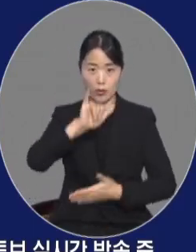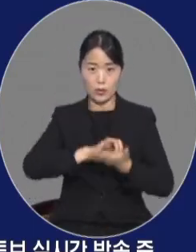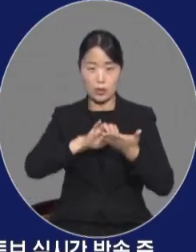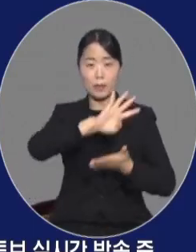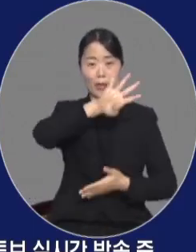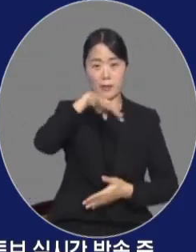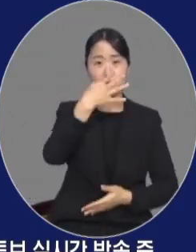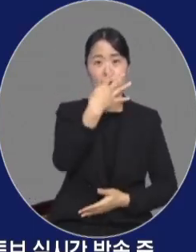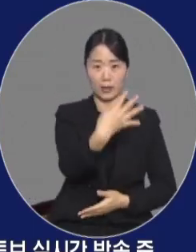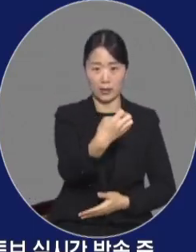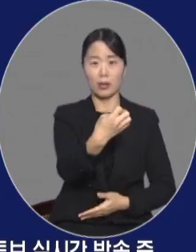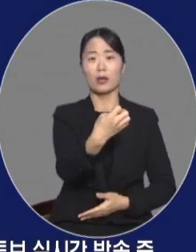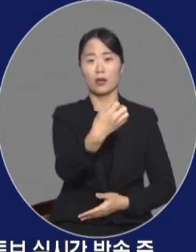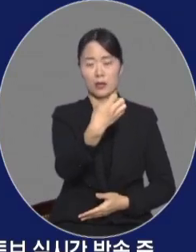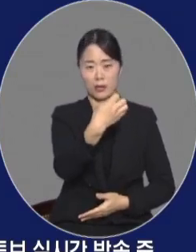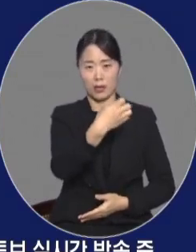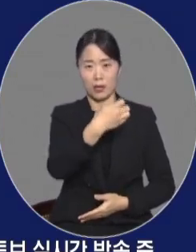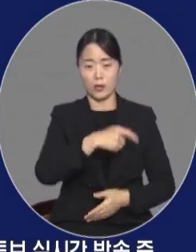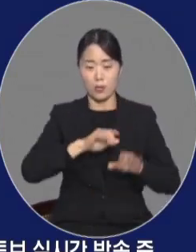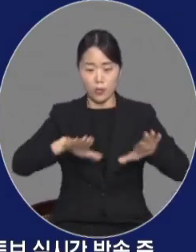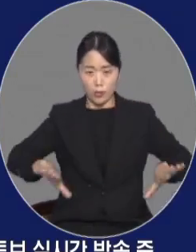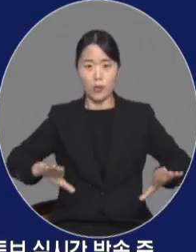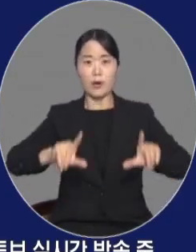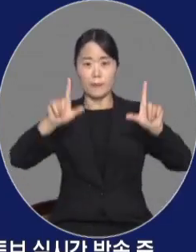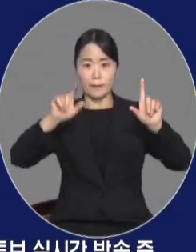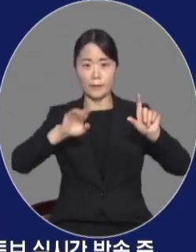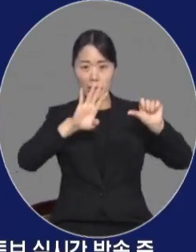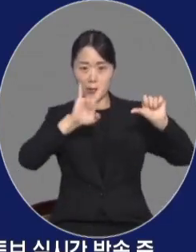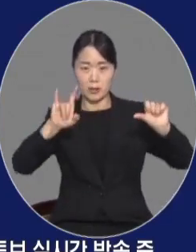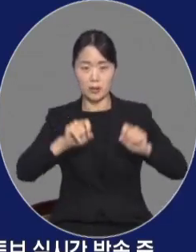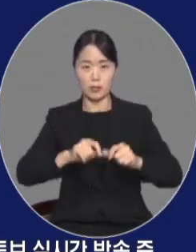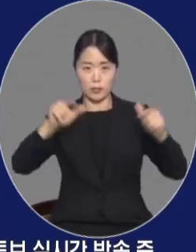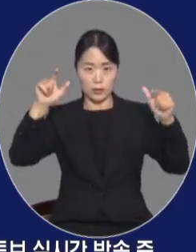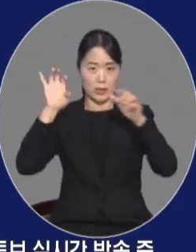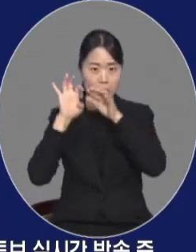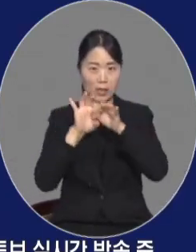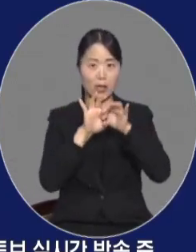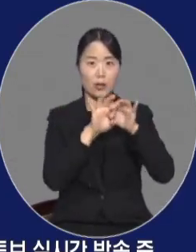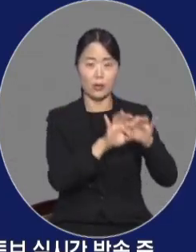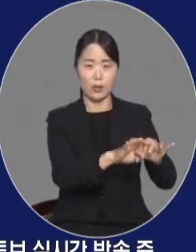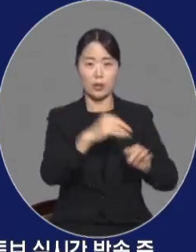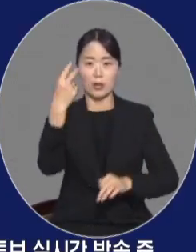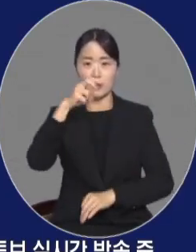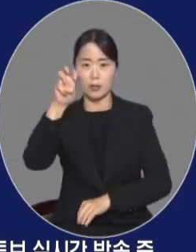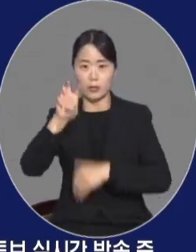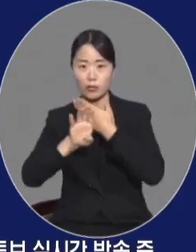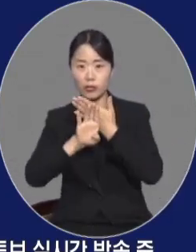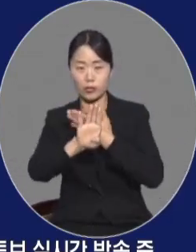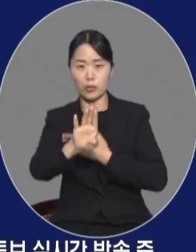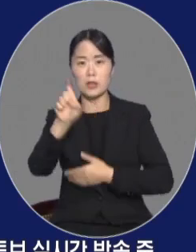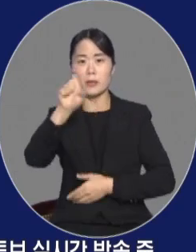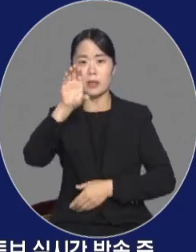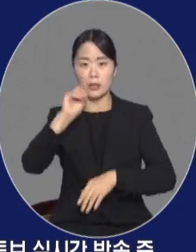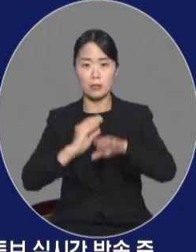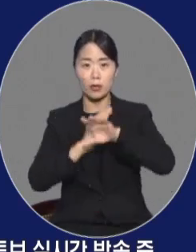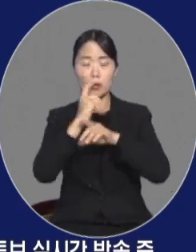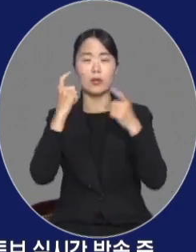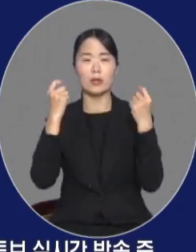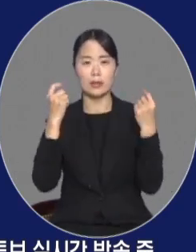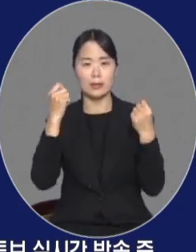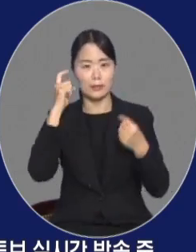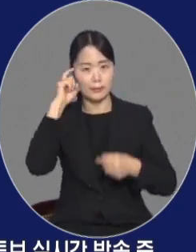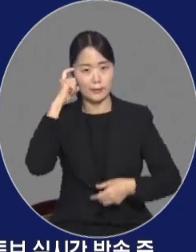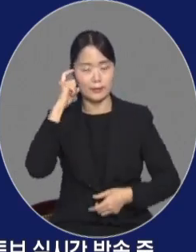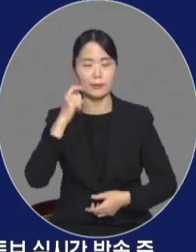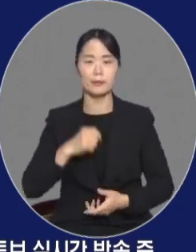배출량은 올해 5배 넘게 늘었고 지속적으로 증가해 2030년 이후엔 10만 개가 넘을 것으로